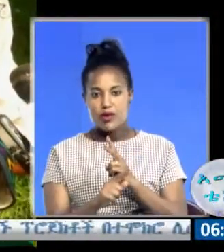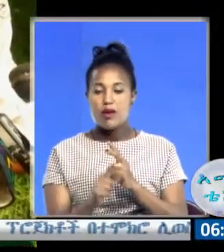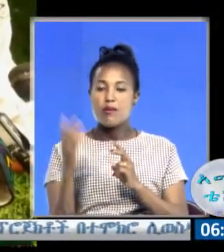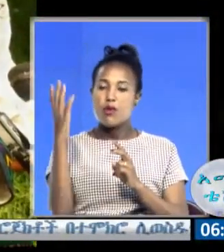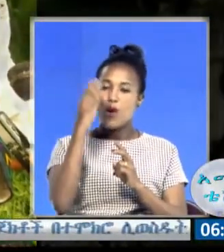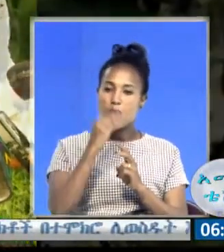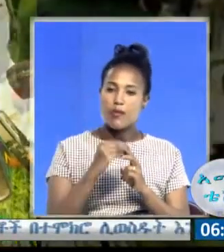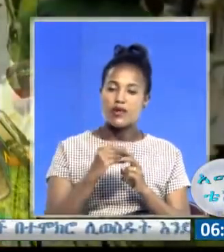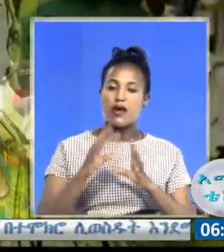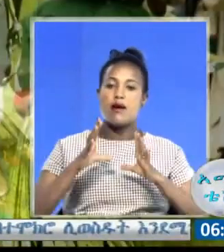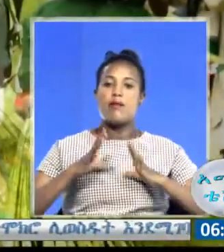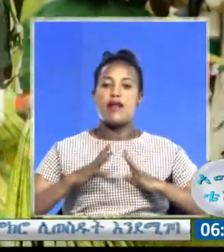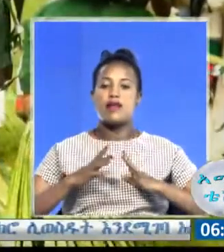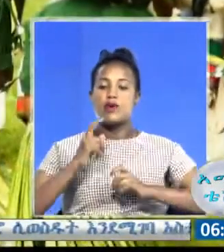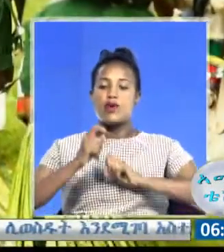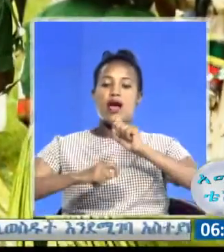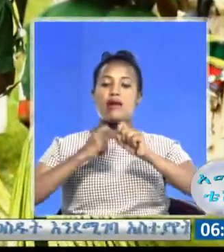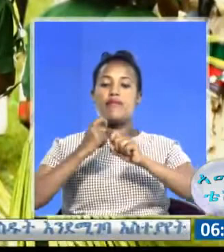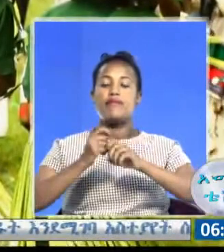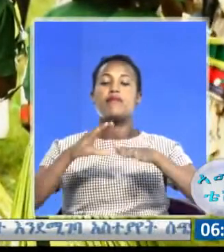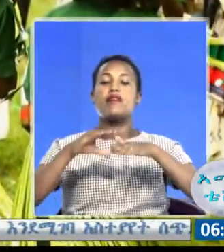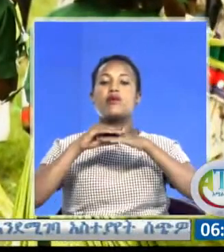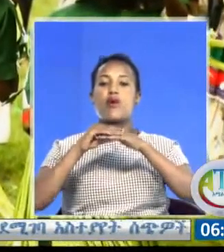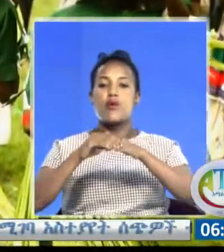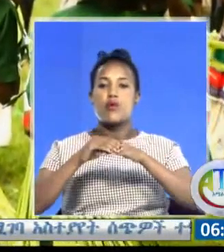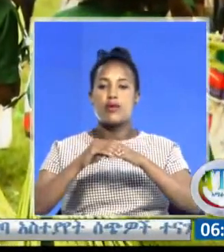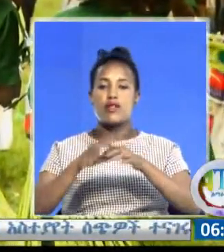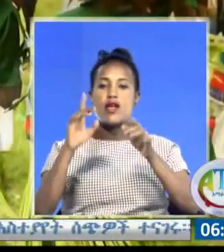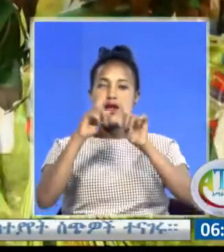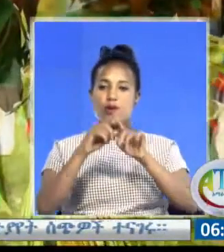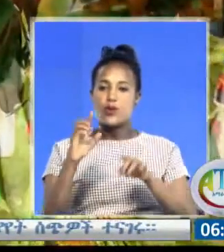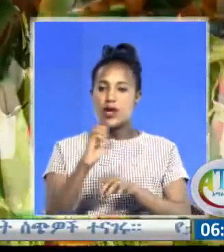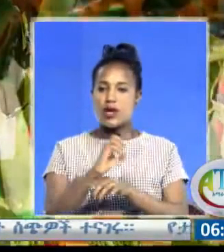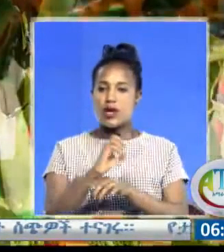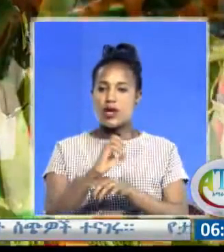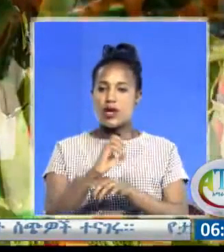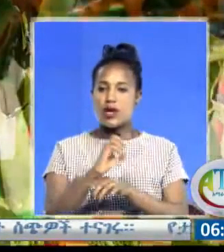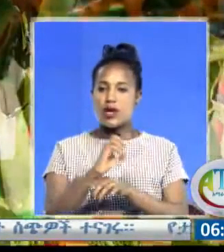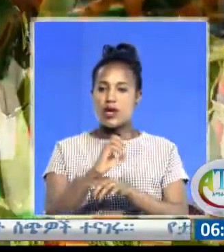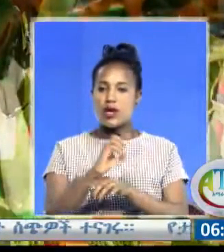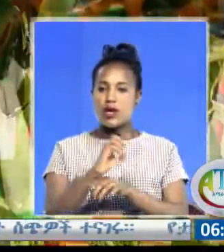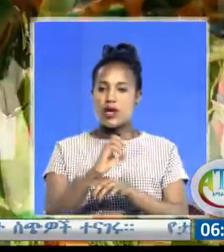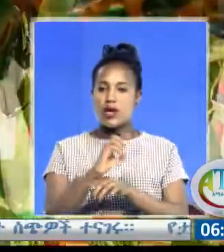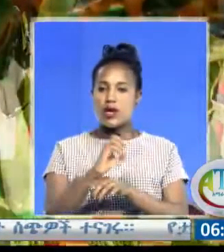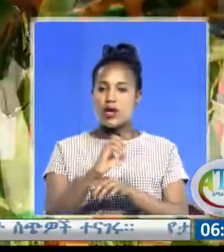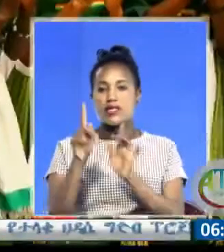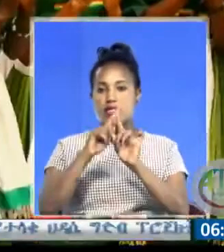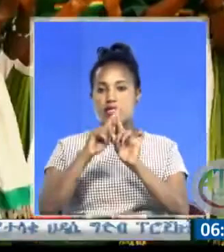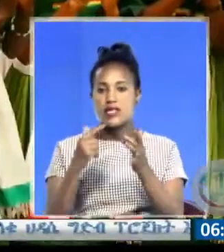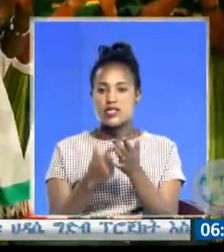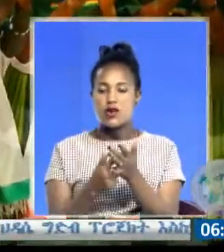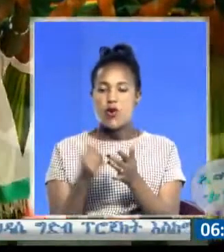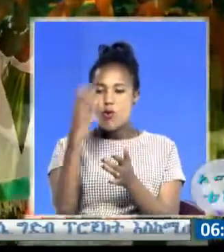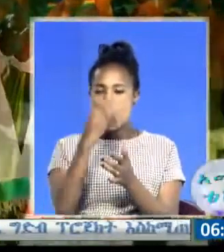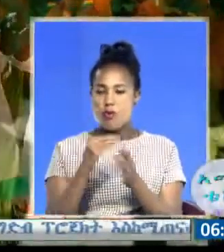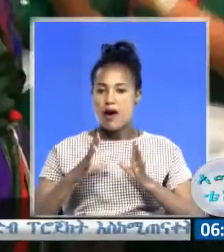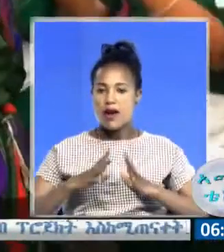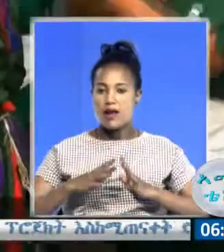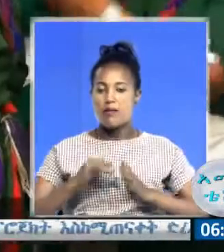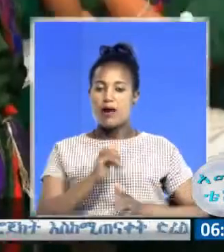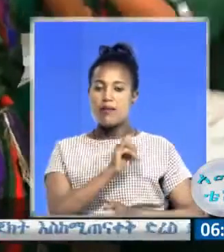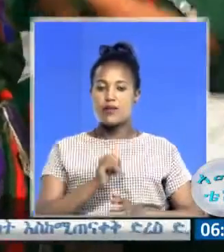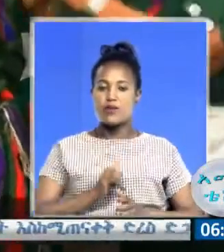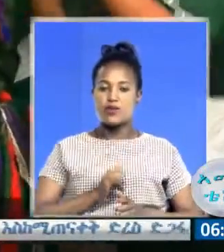የሚዋቡበት፣ ባህላቸውን ለዓለም የሚያስተዋውቁበት ልዩ ዕለት ቢሆንም የኮሮና ቫይረስ ግን የዚህ ውብ በዓል